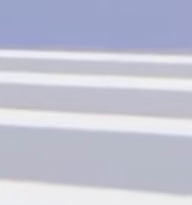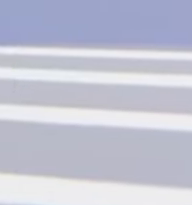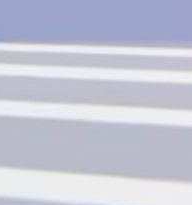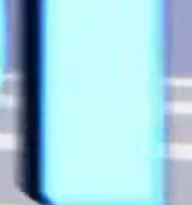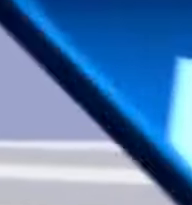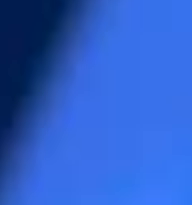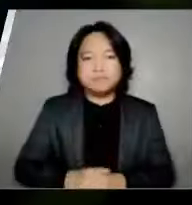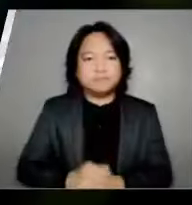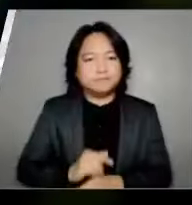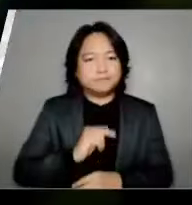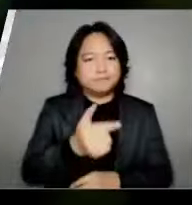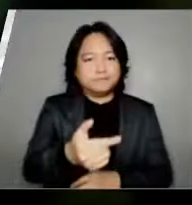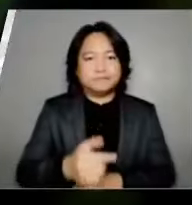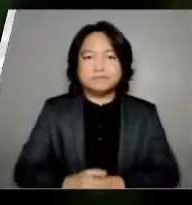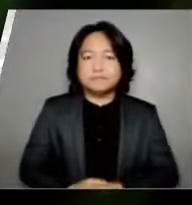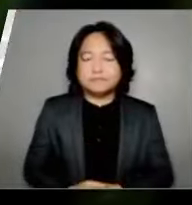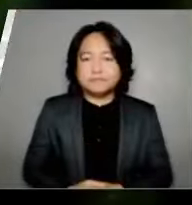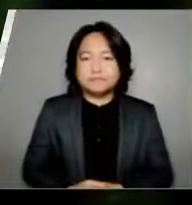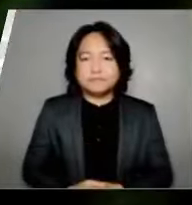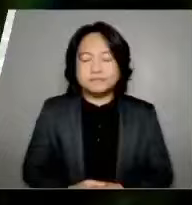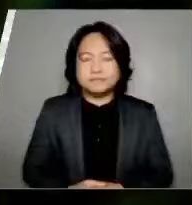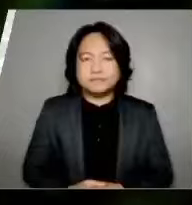Tima.